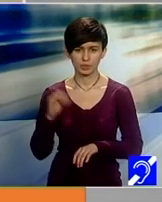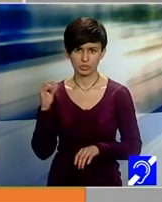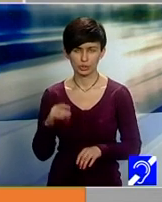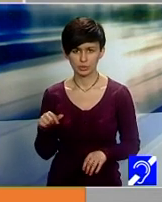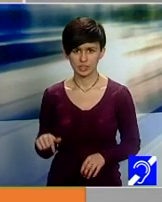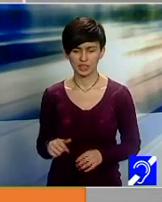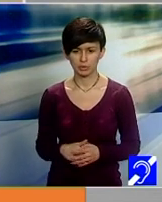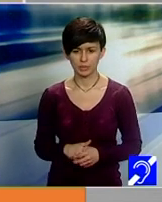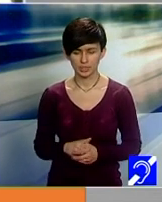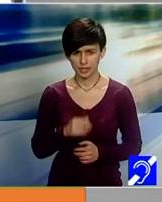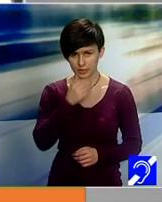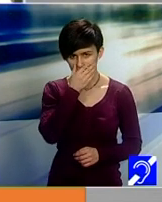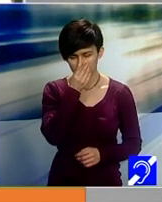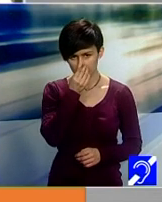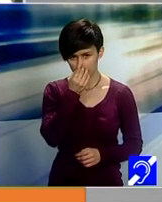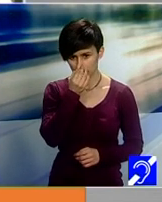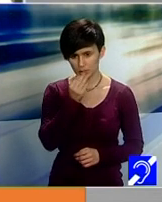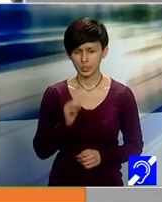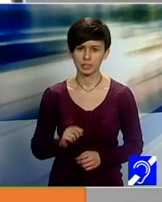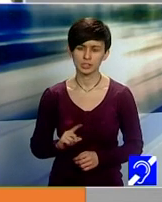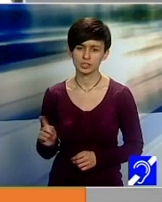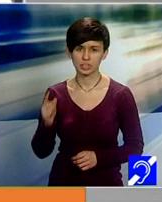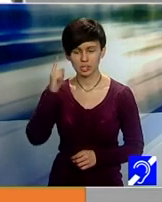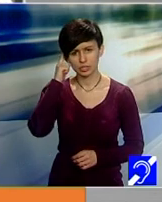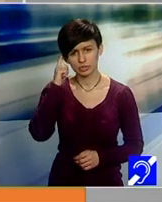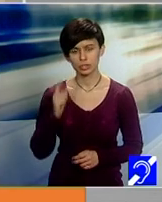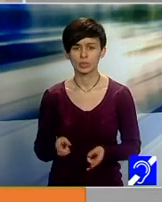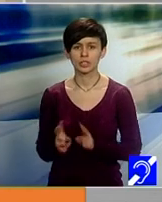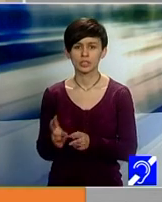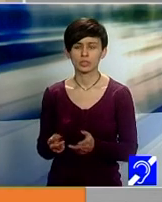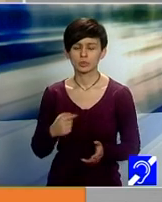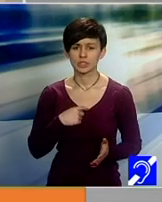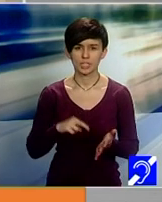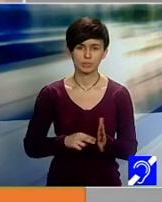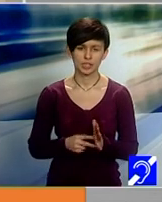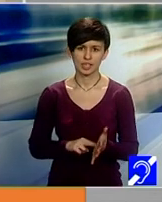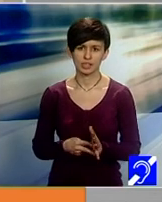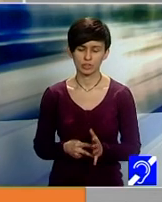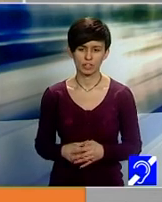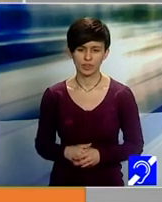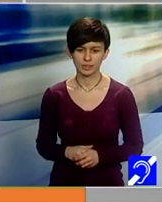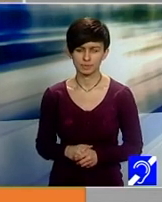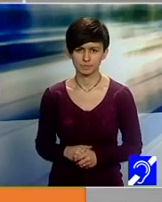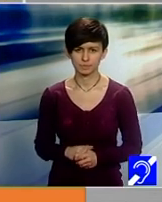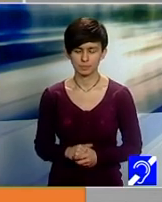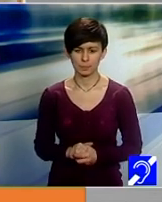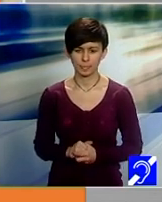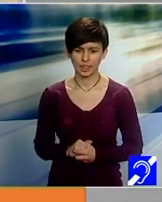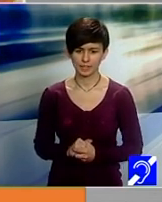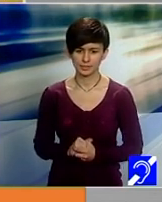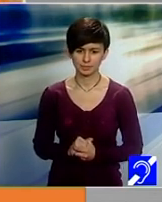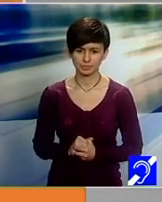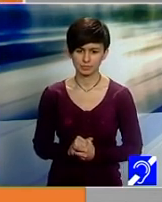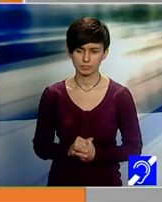și nu știu cum s-ar putea reglementa cel puțin pe moment. Pentru că pe viitor este clar că ar trebui să